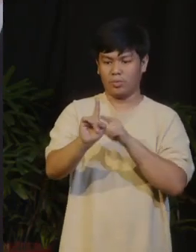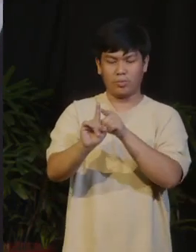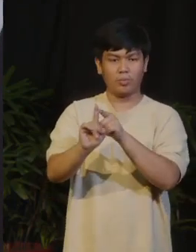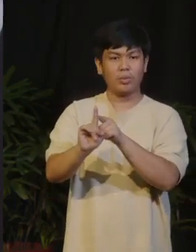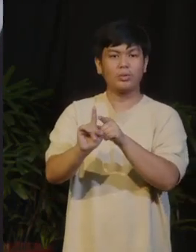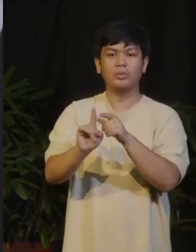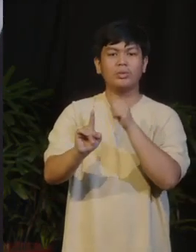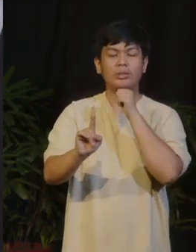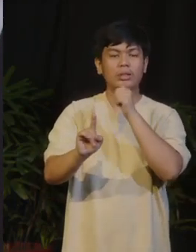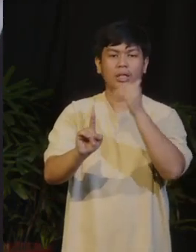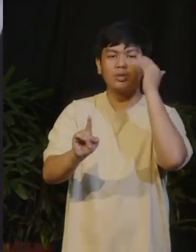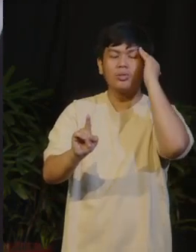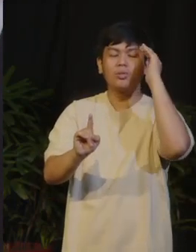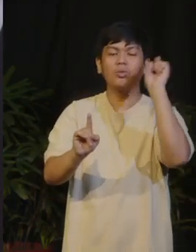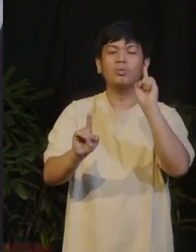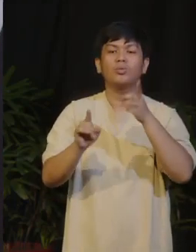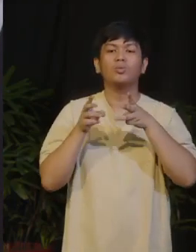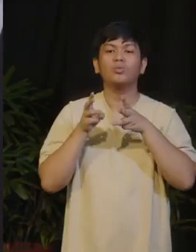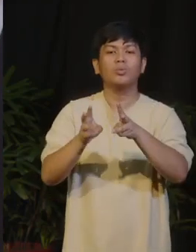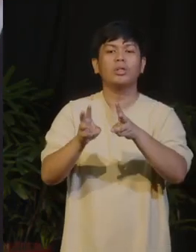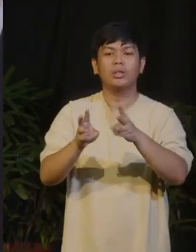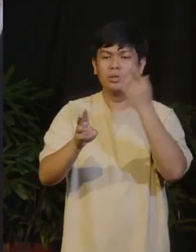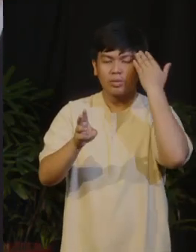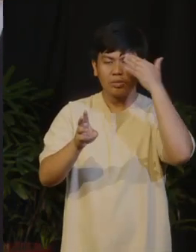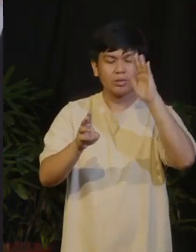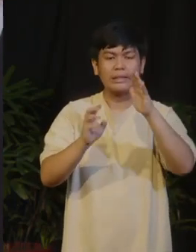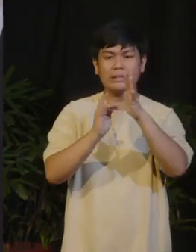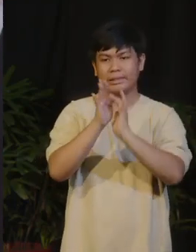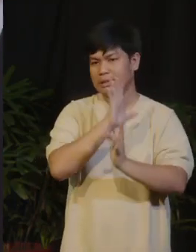kanyang pinupuntahan o walang alam.